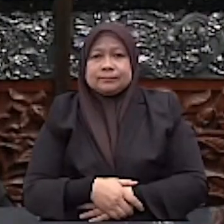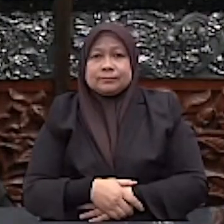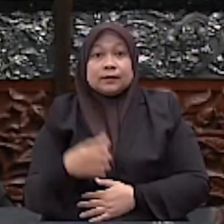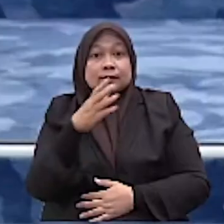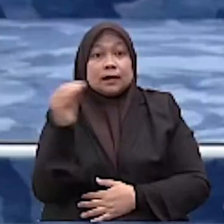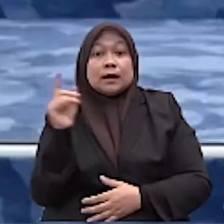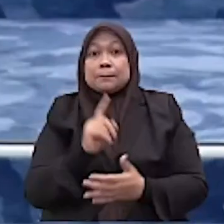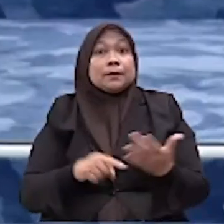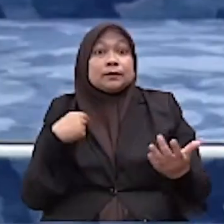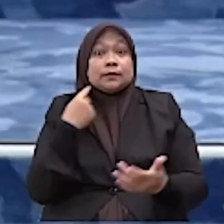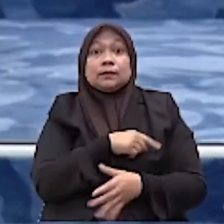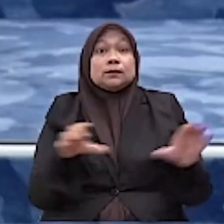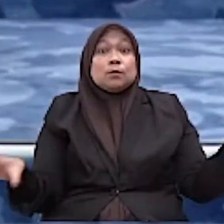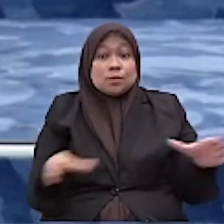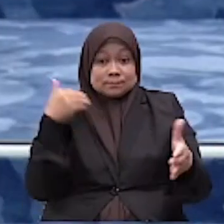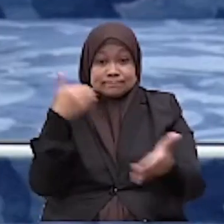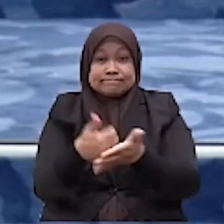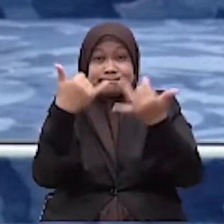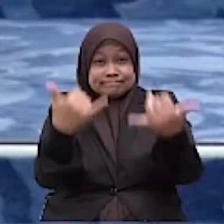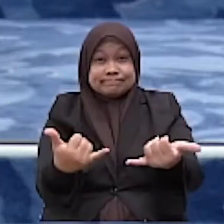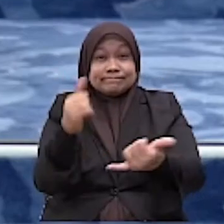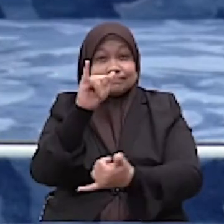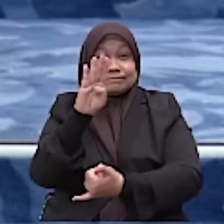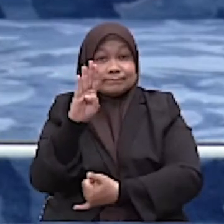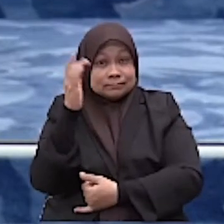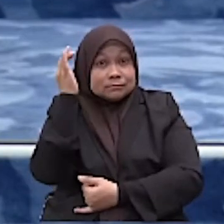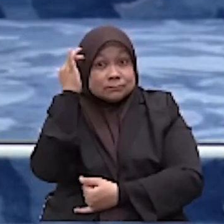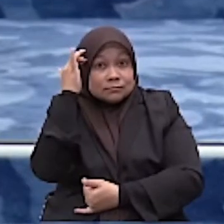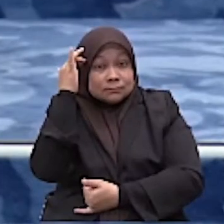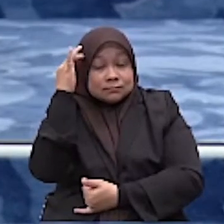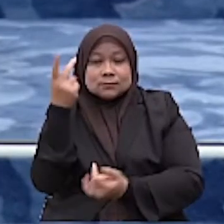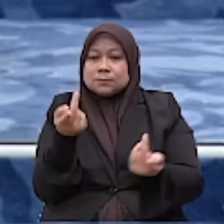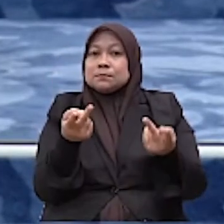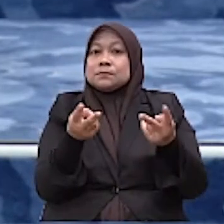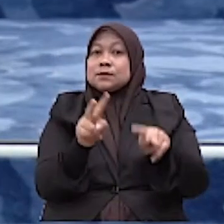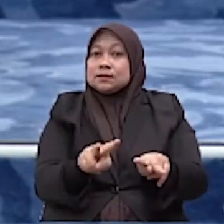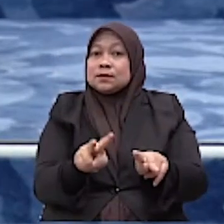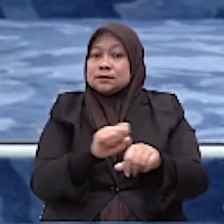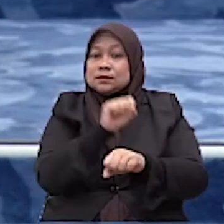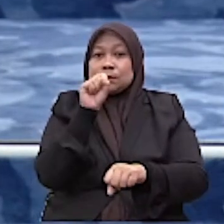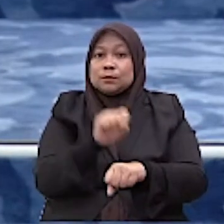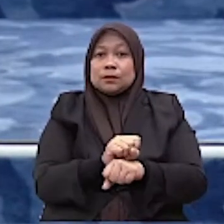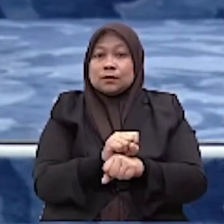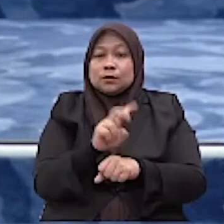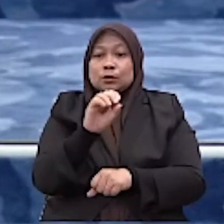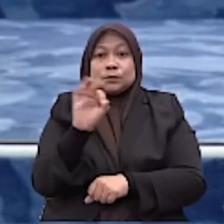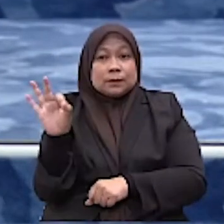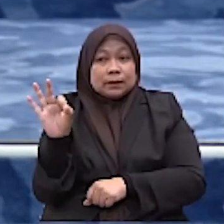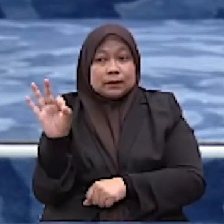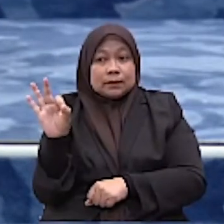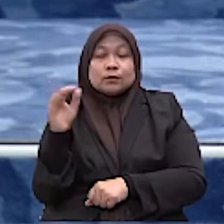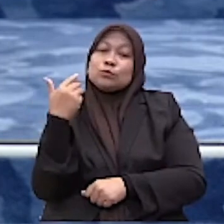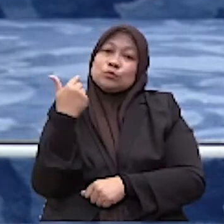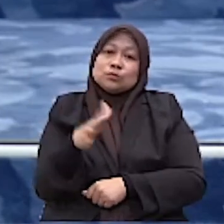dan apa yang kita lakukan sampai sekarang yang harus tahu perjanjian Singapura Republik Indonesia perjanjian 2009